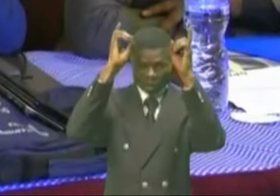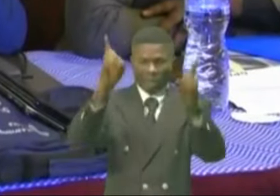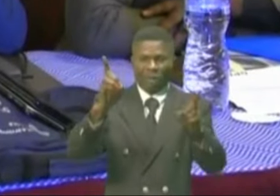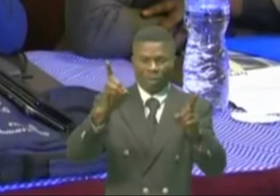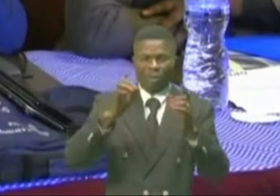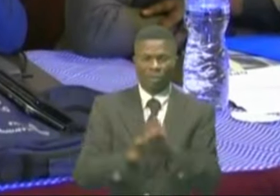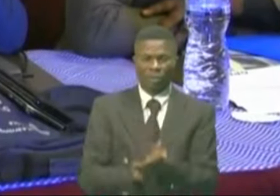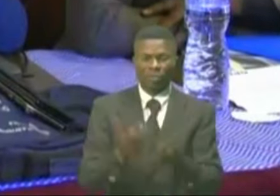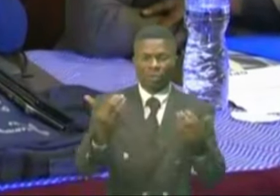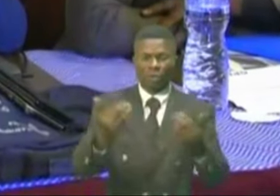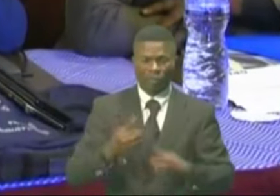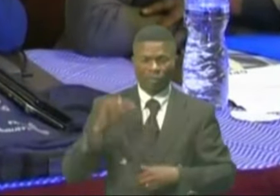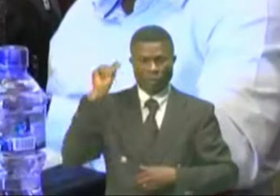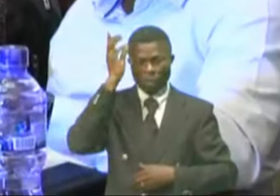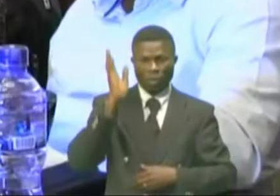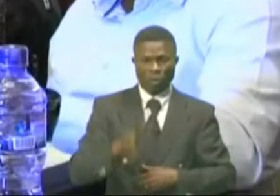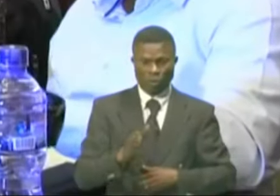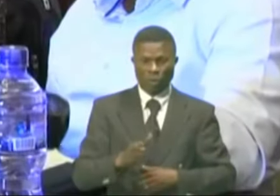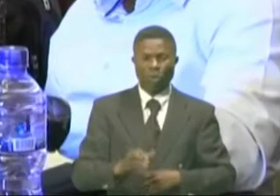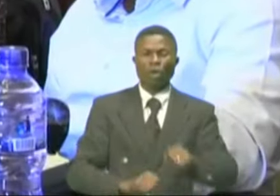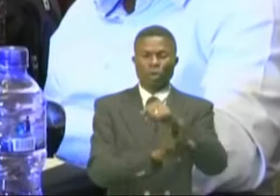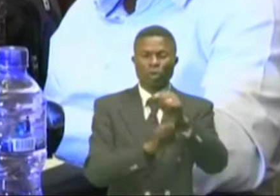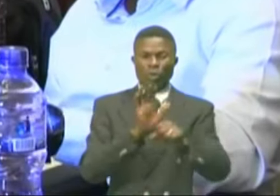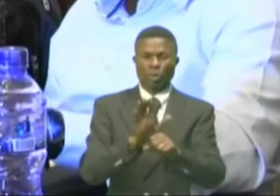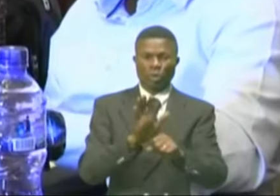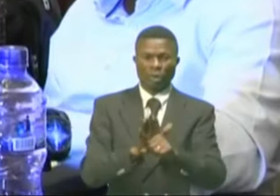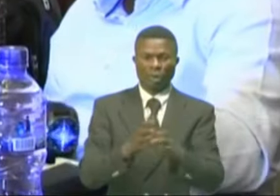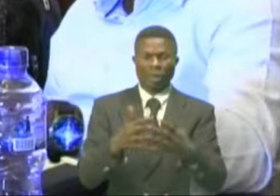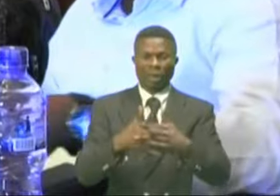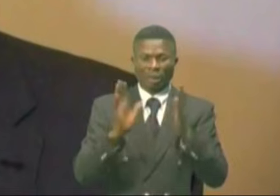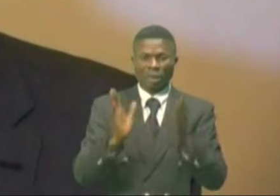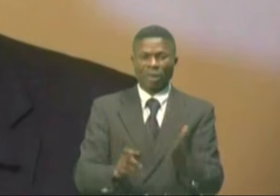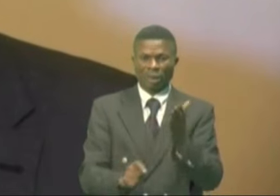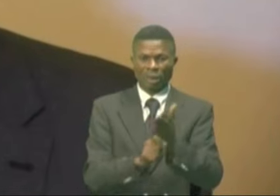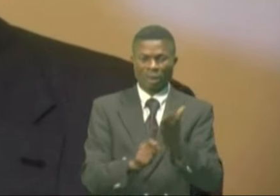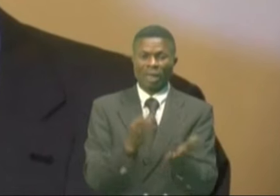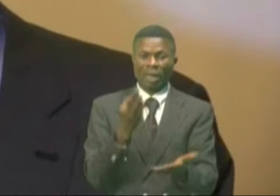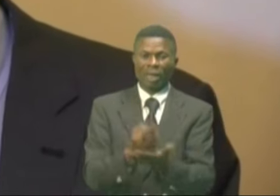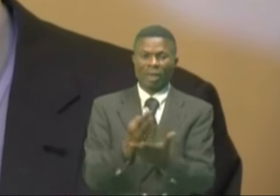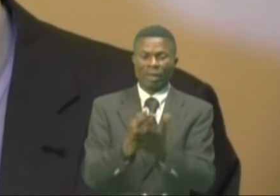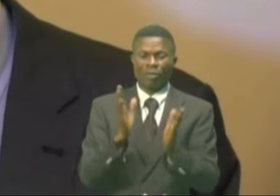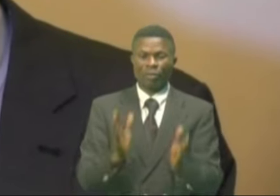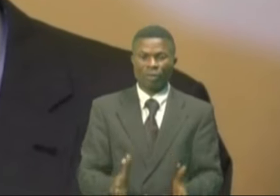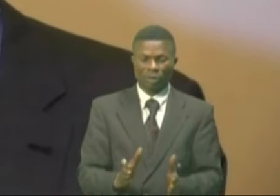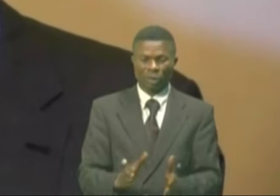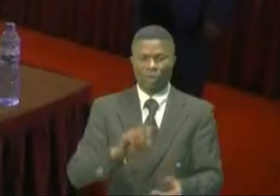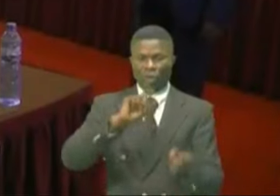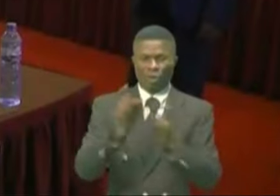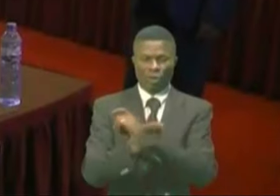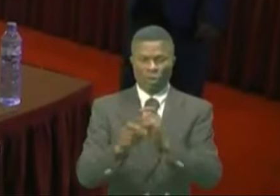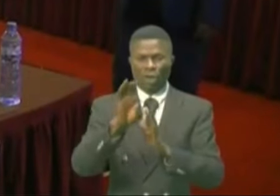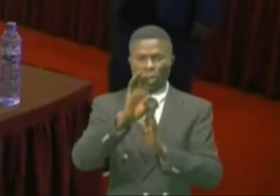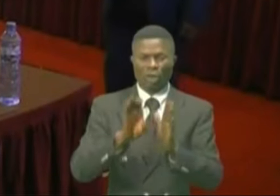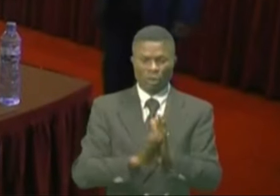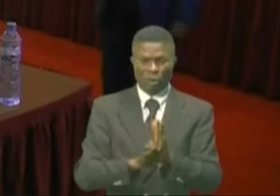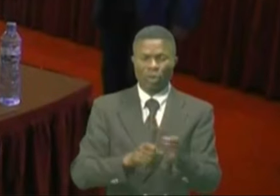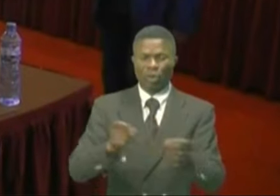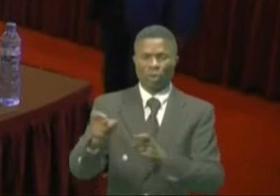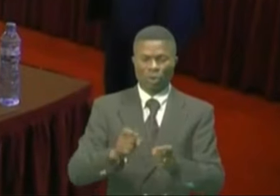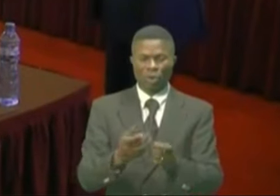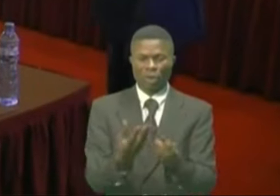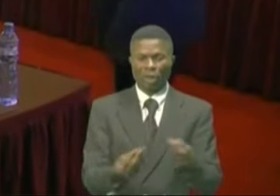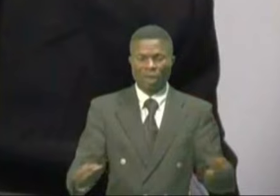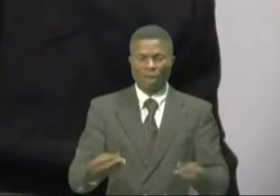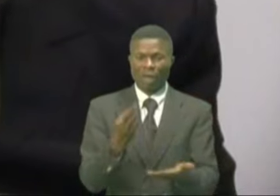Une volonté du gouvernement fortement soutenue par ses partenaires techniques et financiers. Cette amélioration de la gestion des